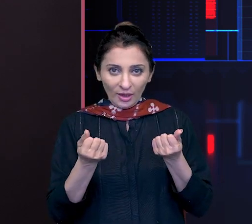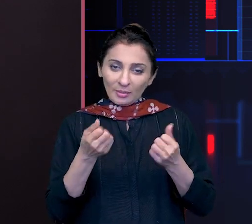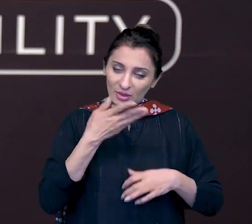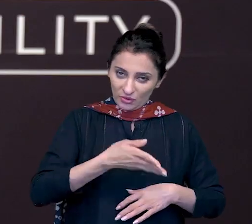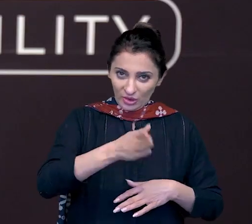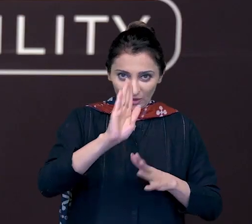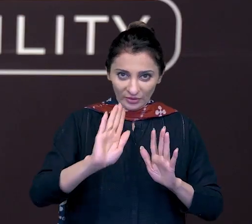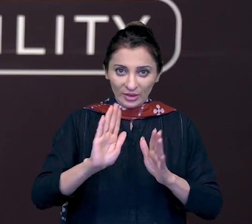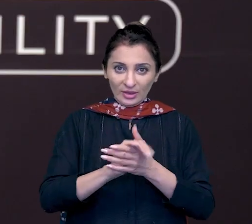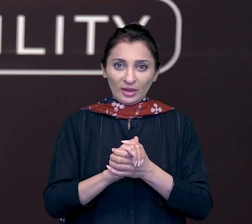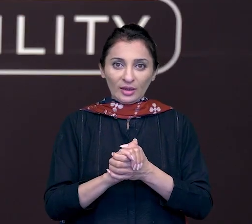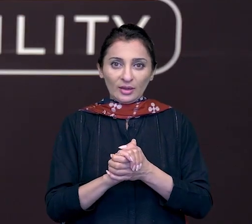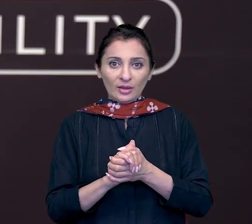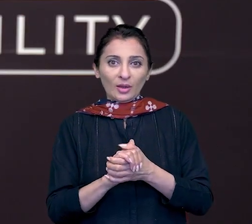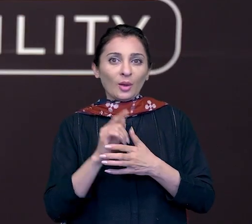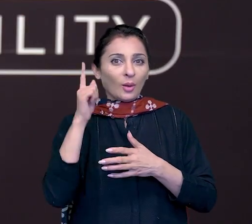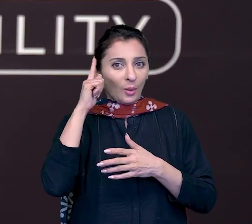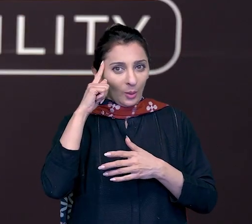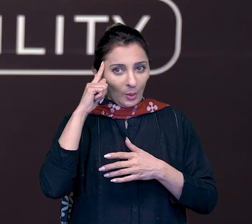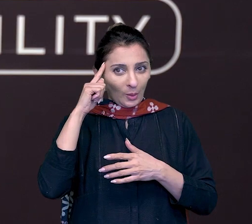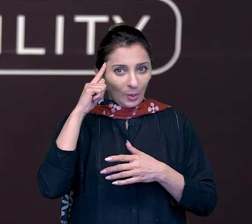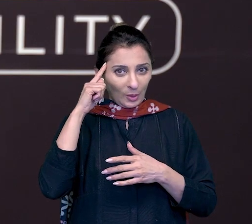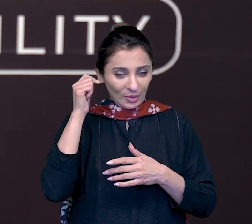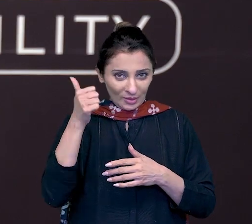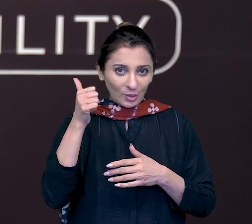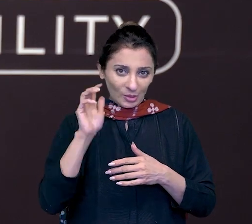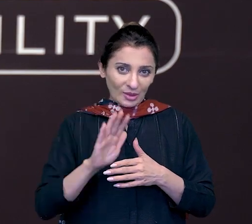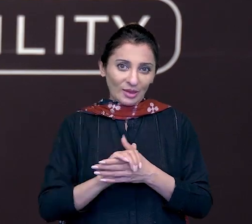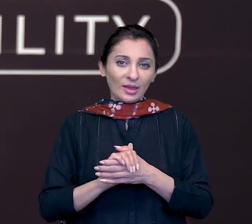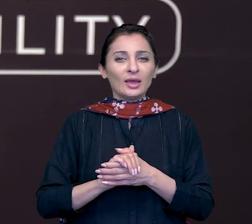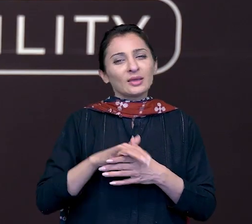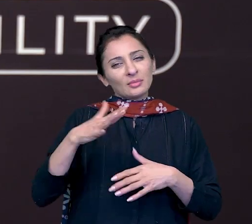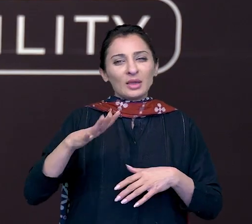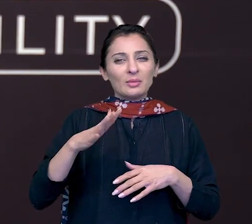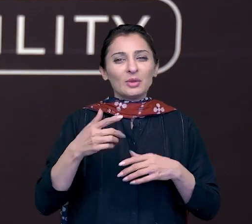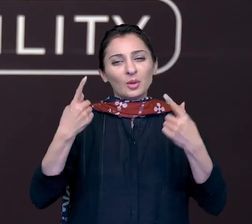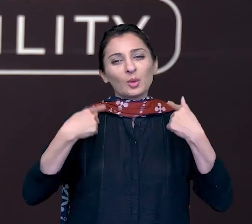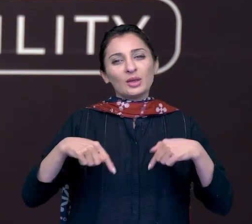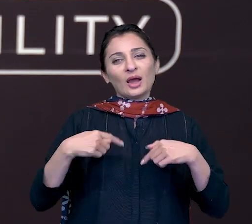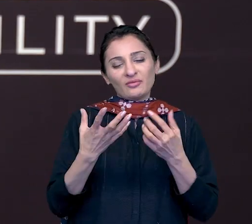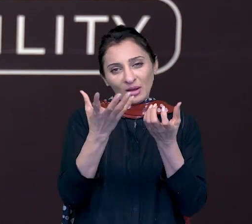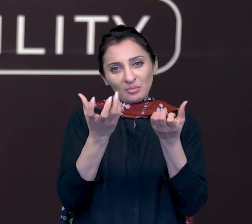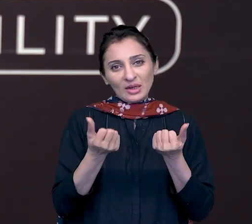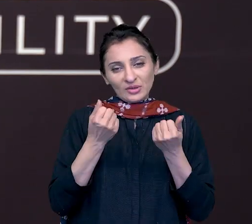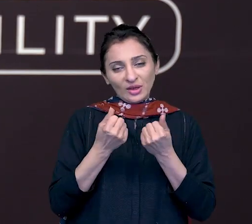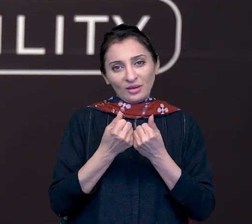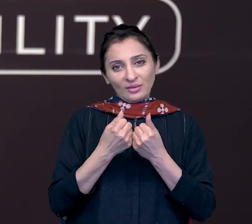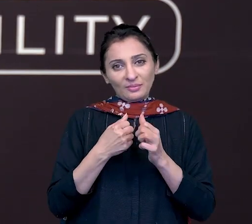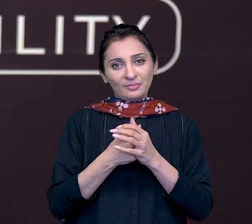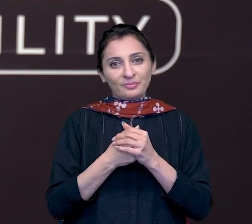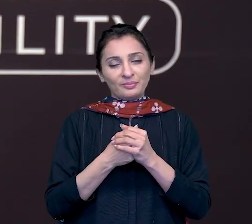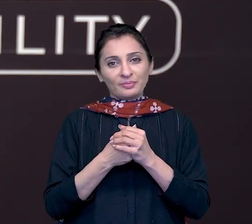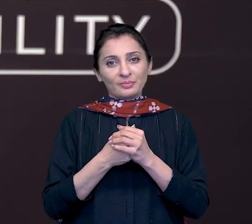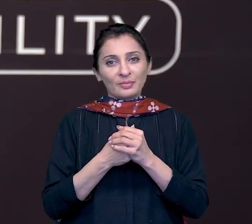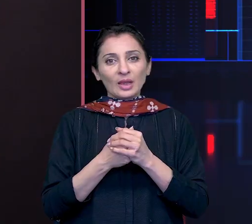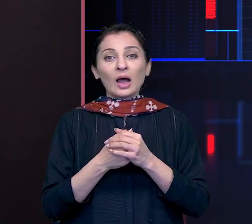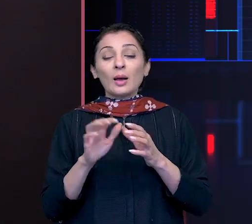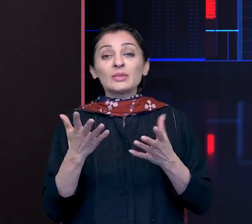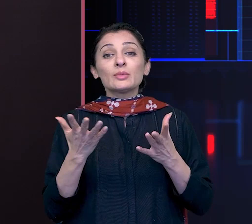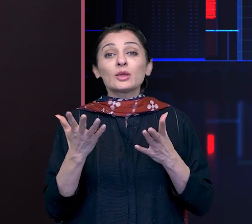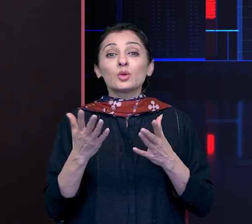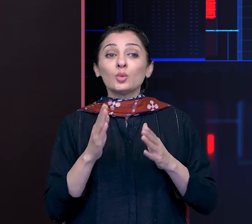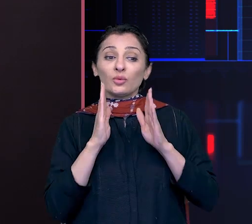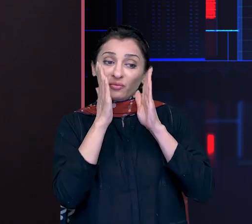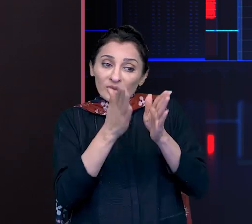ایسے ریسرچ ہے جو کی جا رہی ہے اس امید میں کہ شاید ہمیں کہیں کوئی نہ کوئی لائف فارم مل جائے.